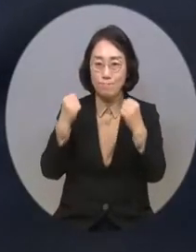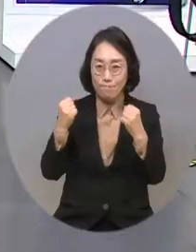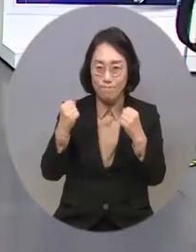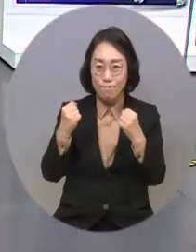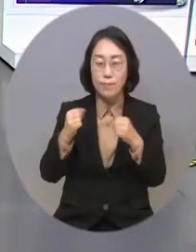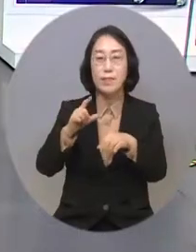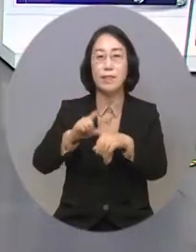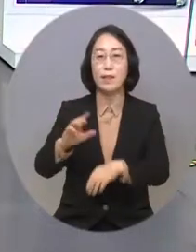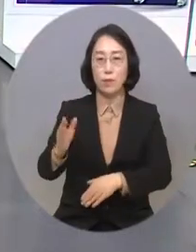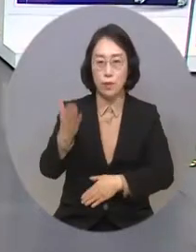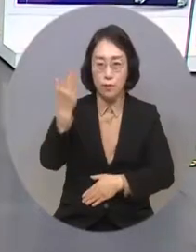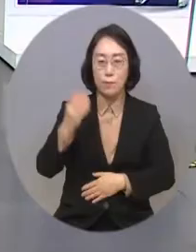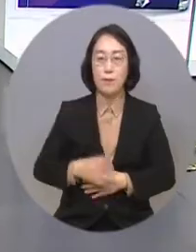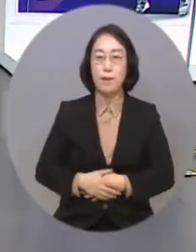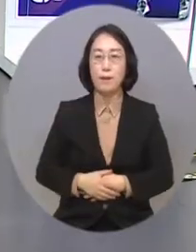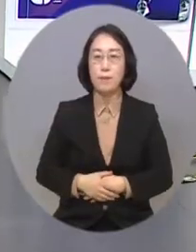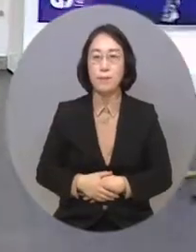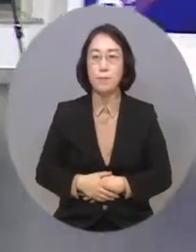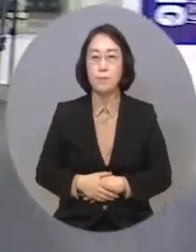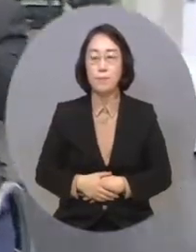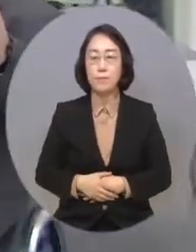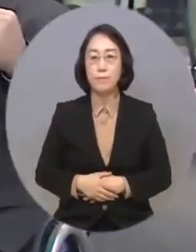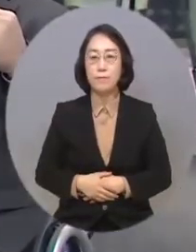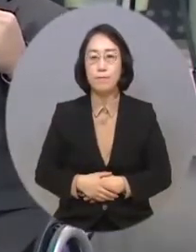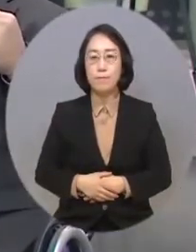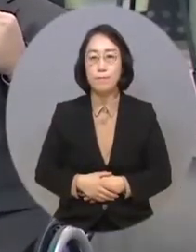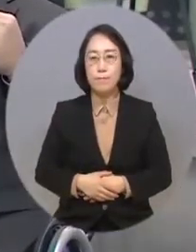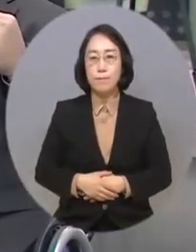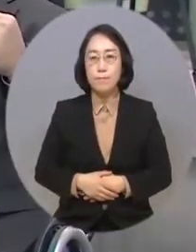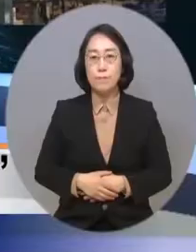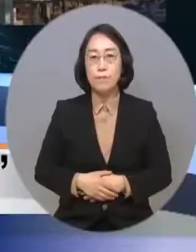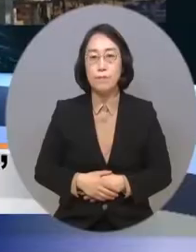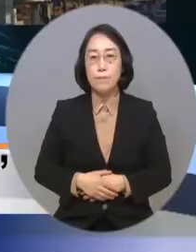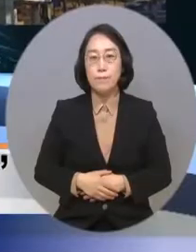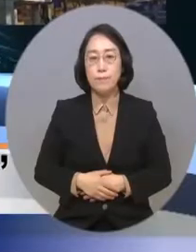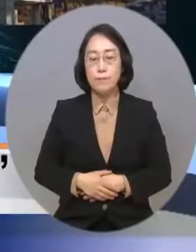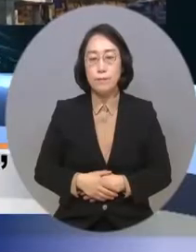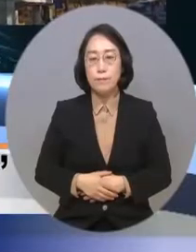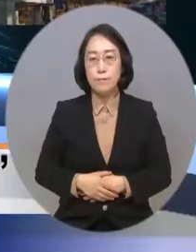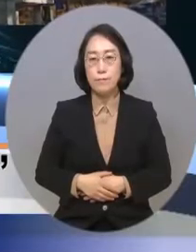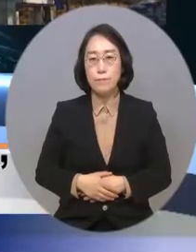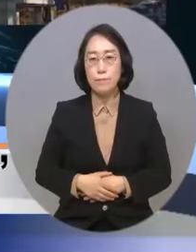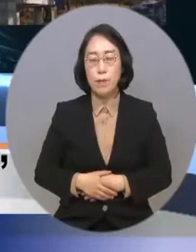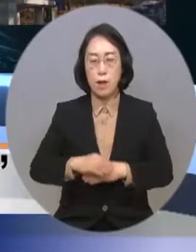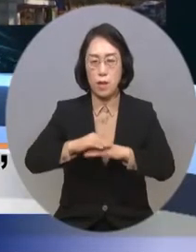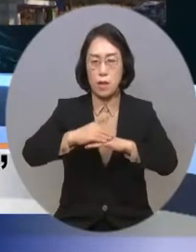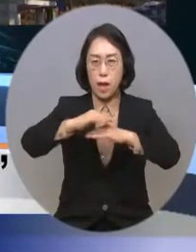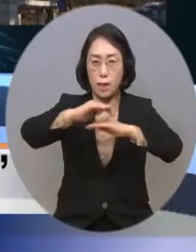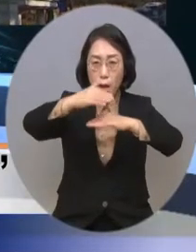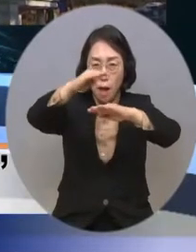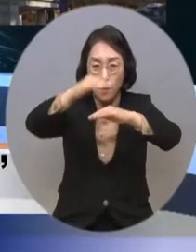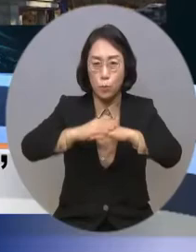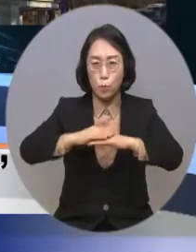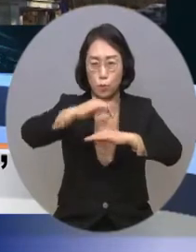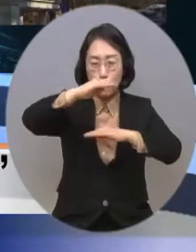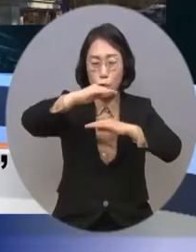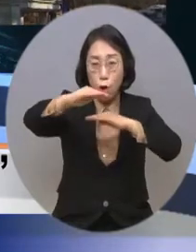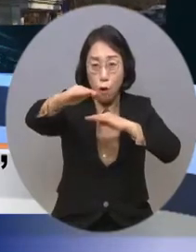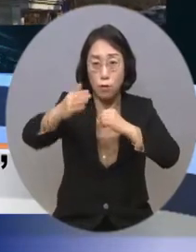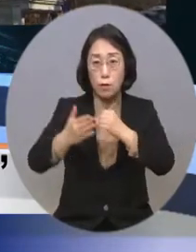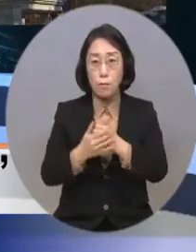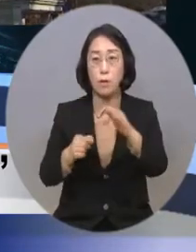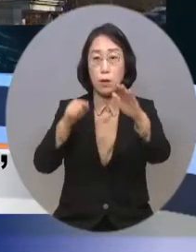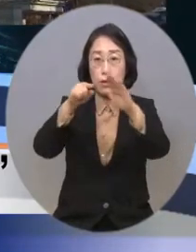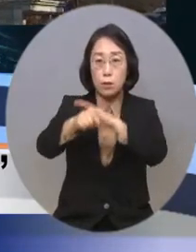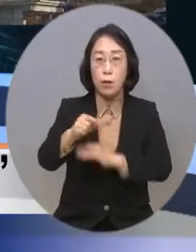복지TV 뉴스 박성용입니다. 계단과 작은 턱에 가로막혀 접근이